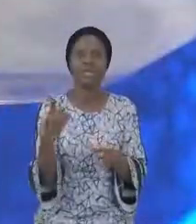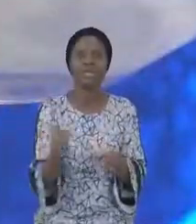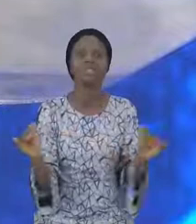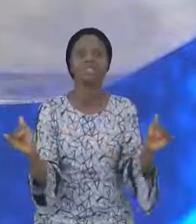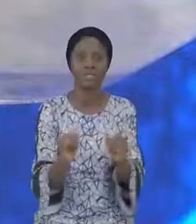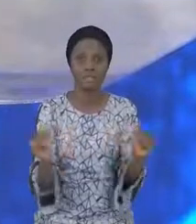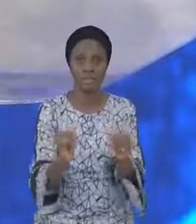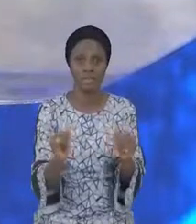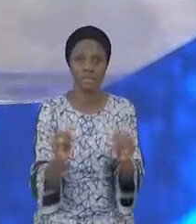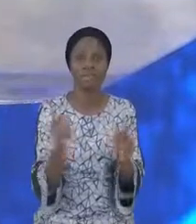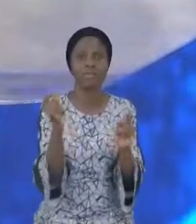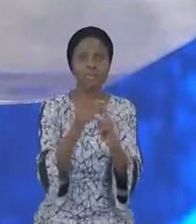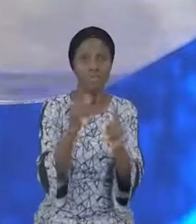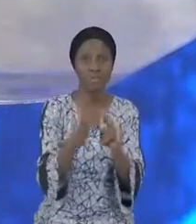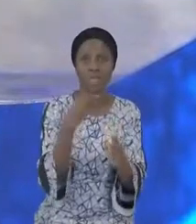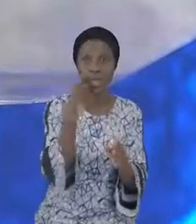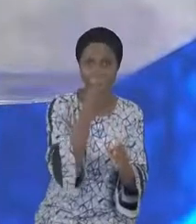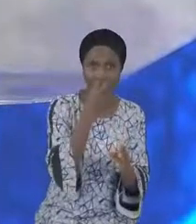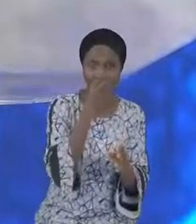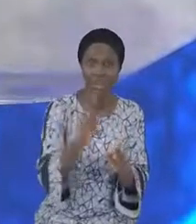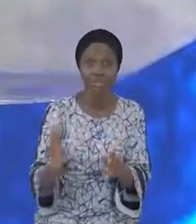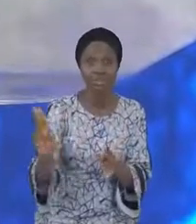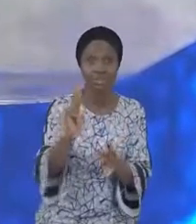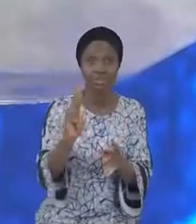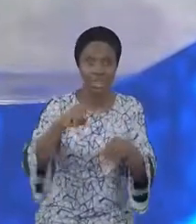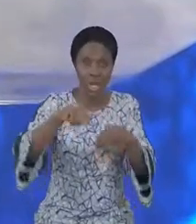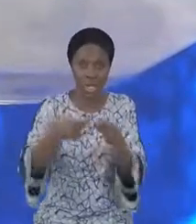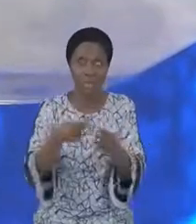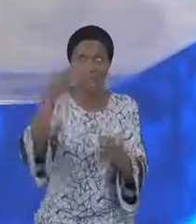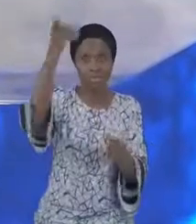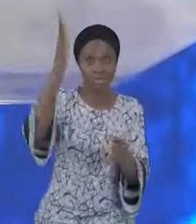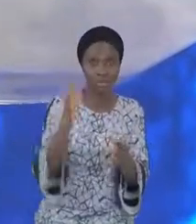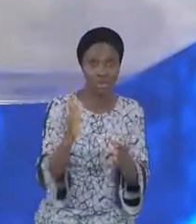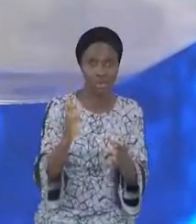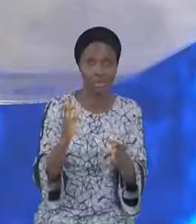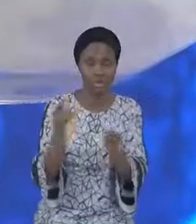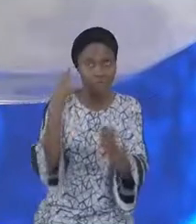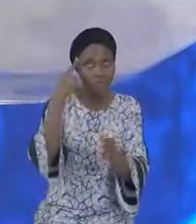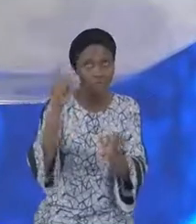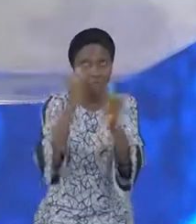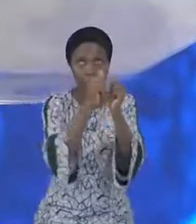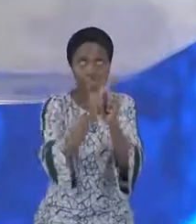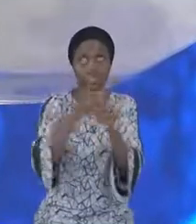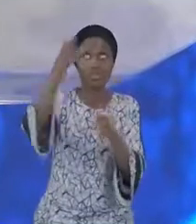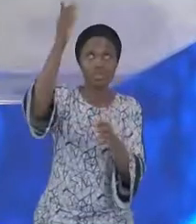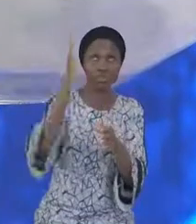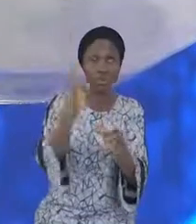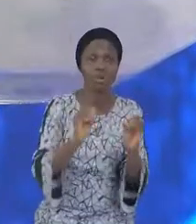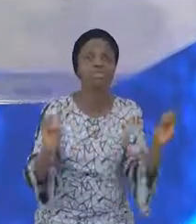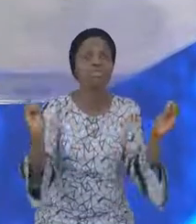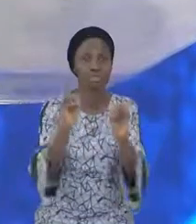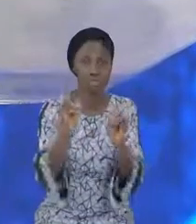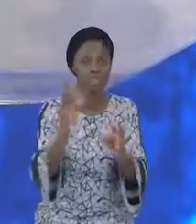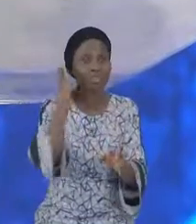la même phrase used about God, employée for with God, pour nothing Dieu, shall que be